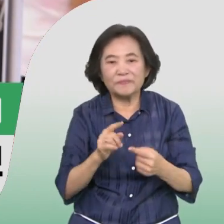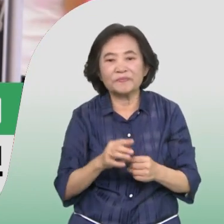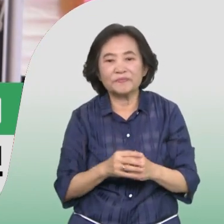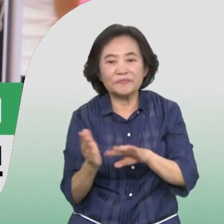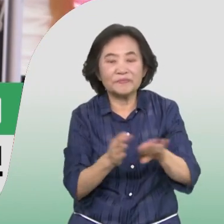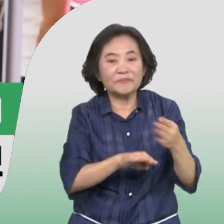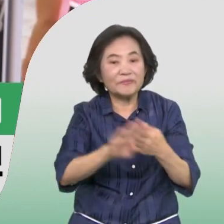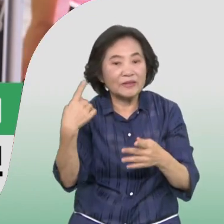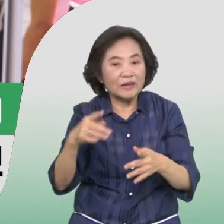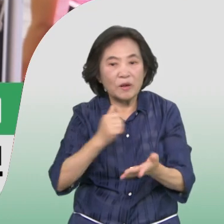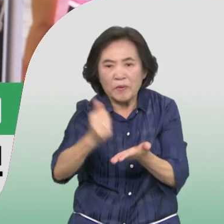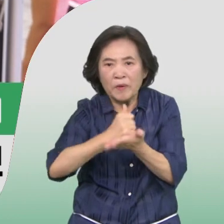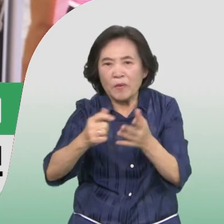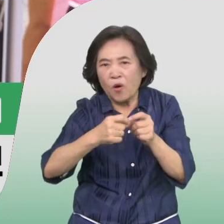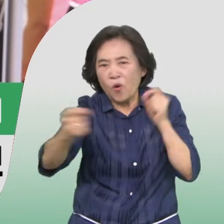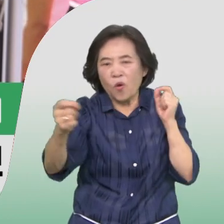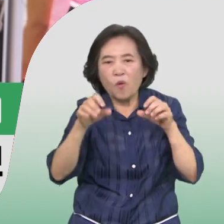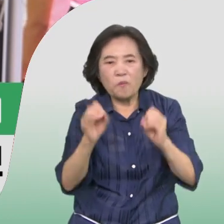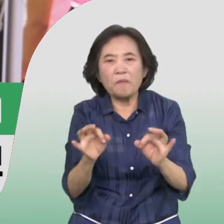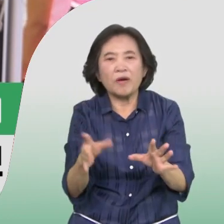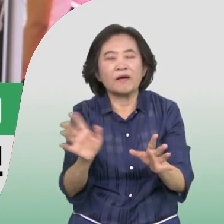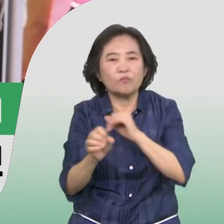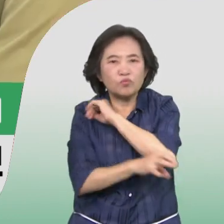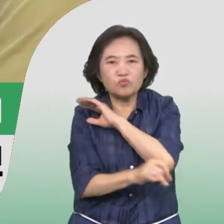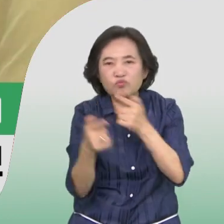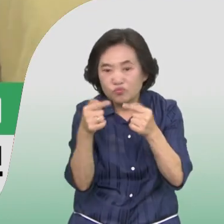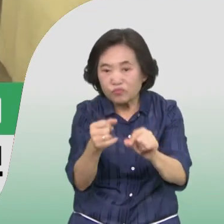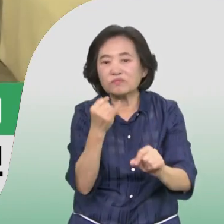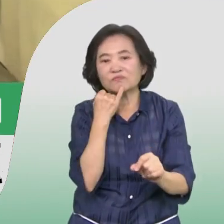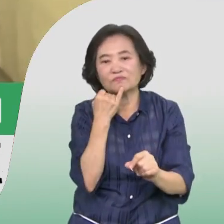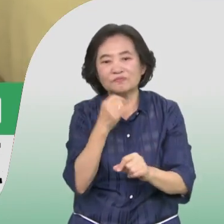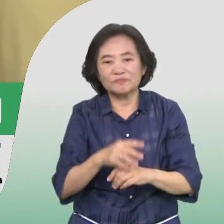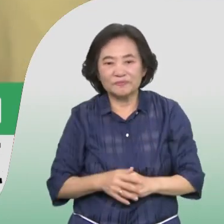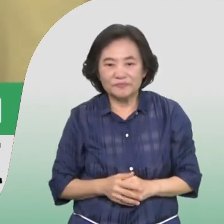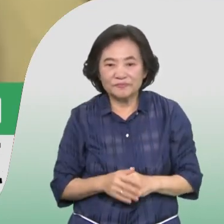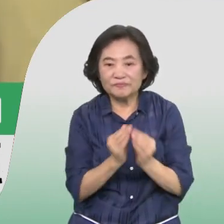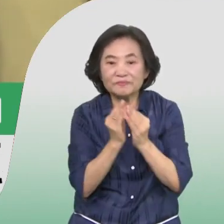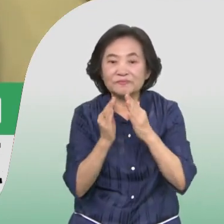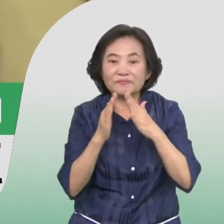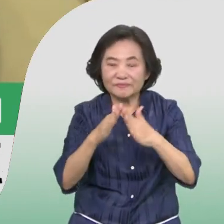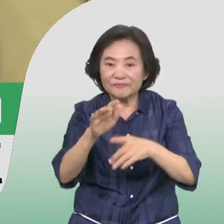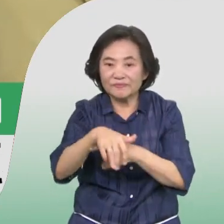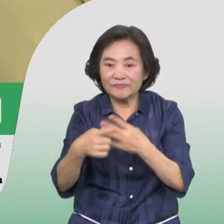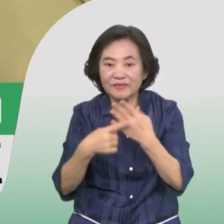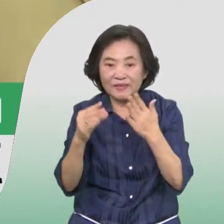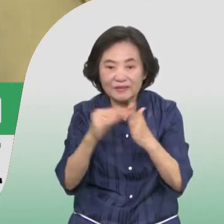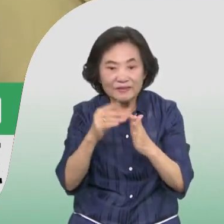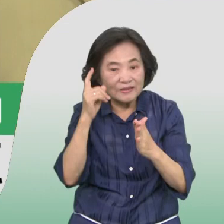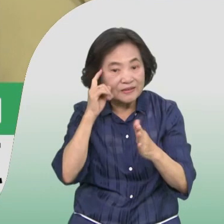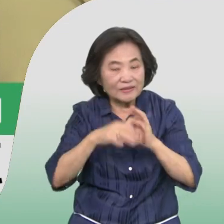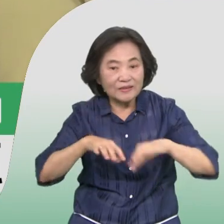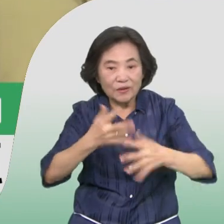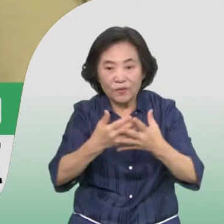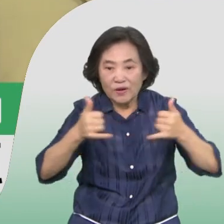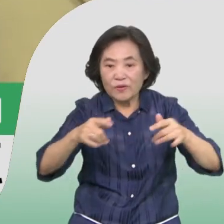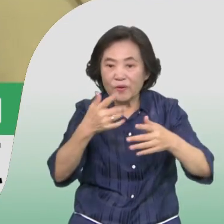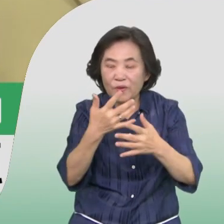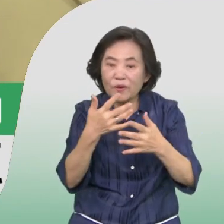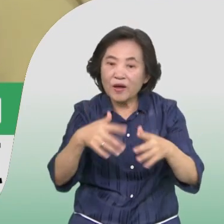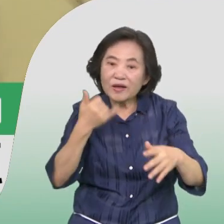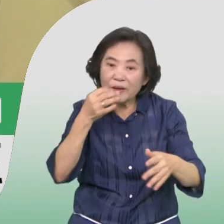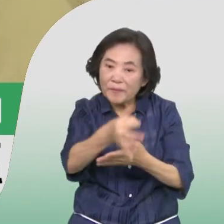我们也减少碳足迹的排放，啊，对环境也是一个贡献。 桃园市农业局的强调，饮食主题明度先松，